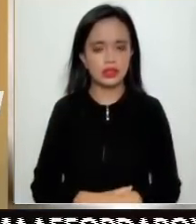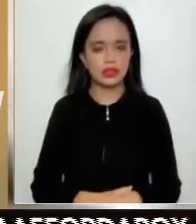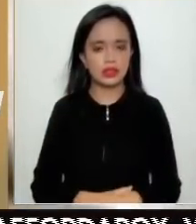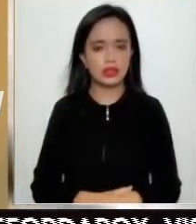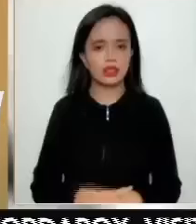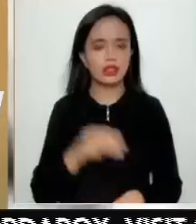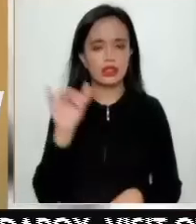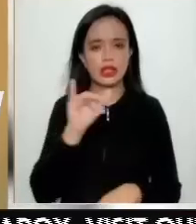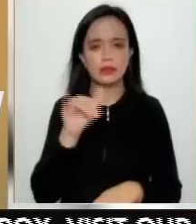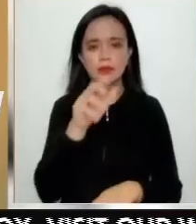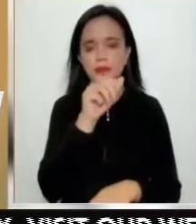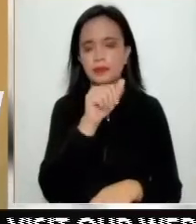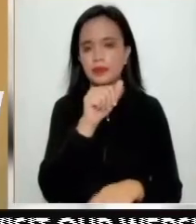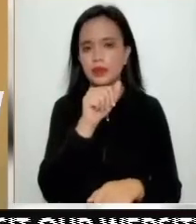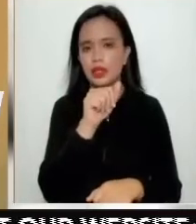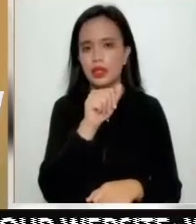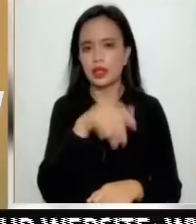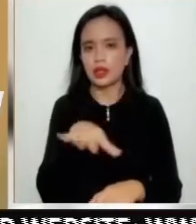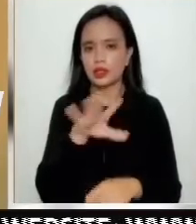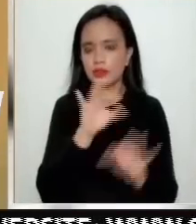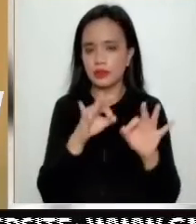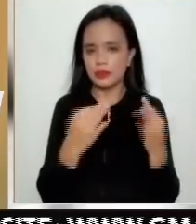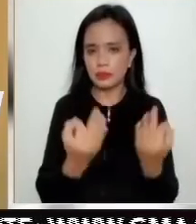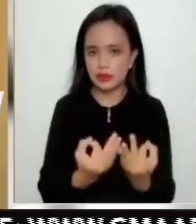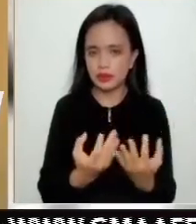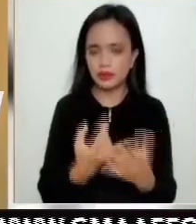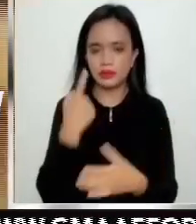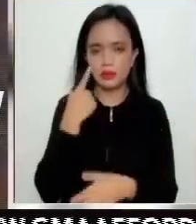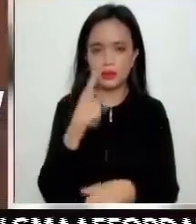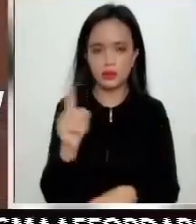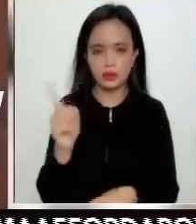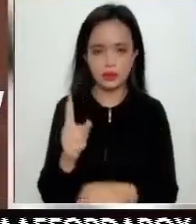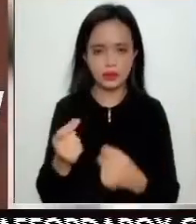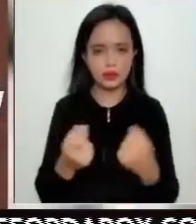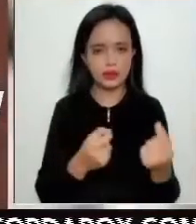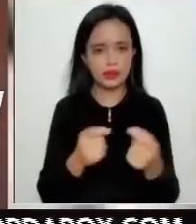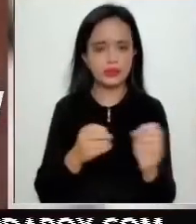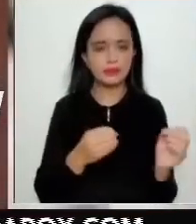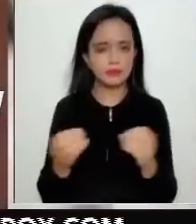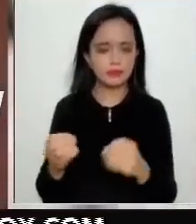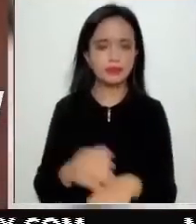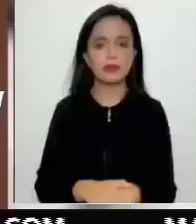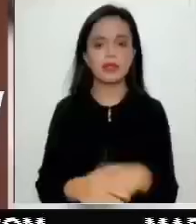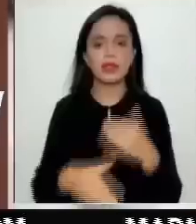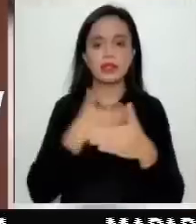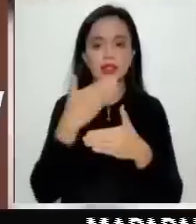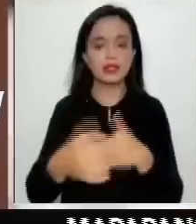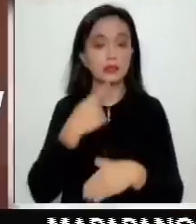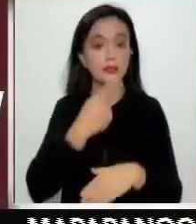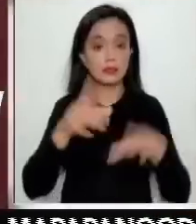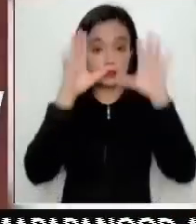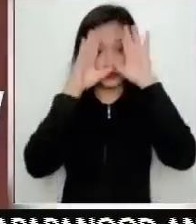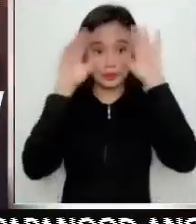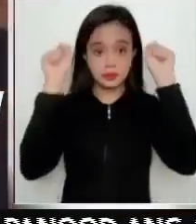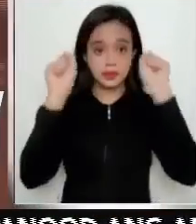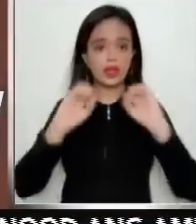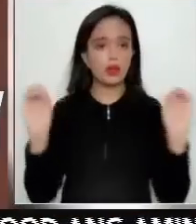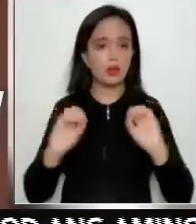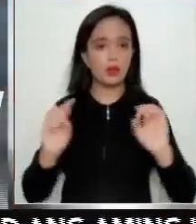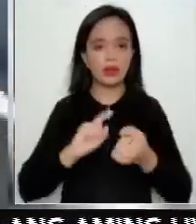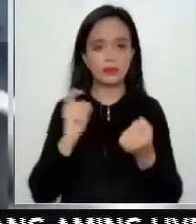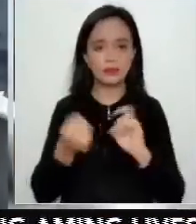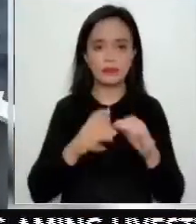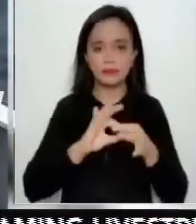Asian family of for win-win cooperation. Kasunod ng pahayag ng Pangulo na wala nagbabago sa relasyon ng Pilipinas at